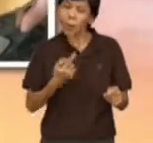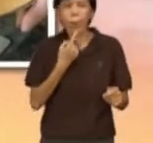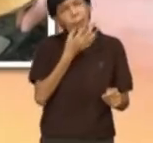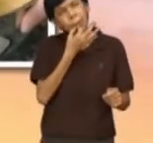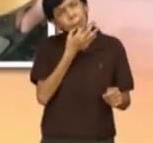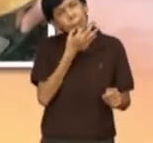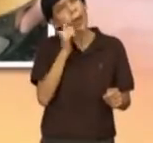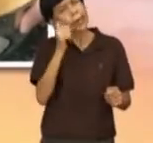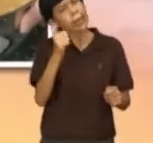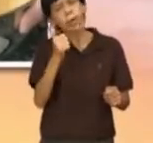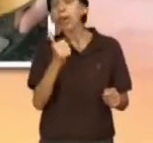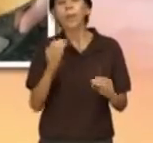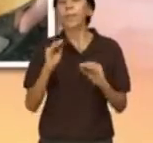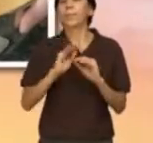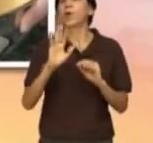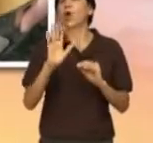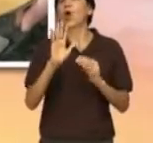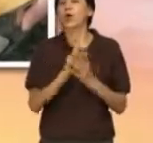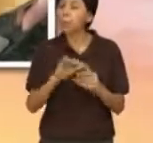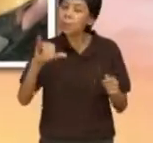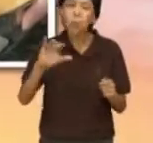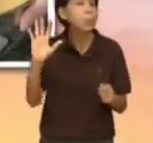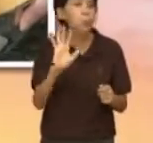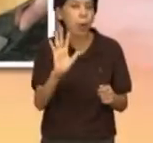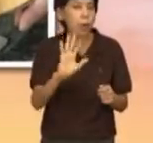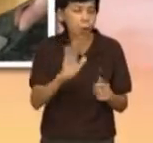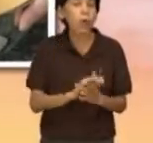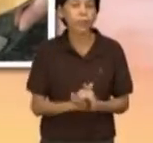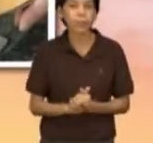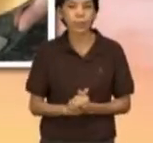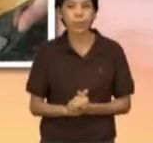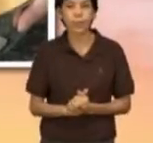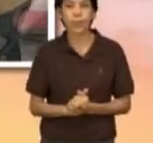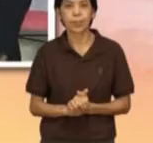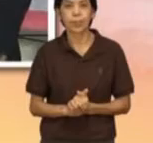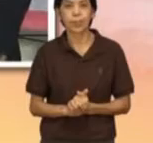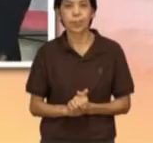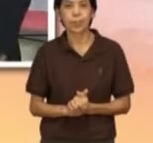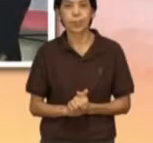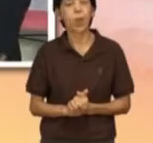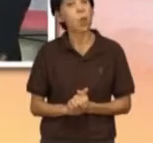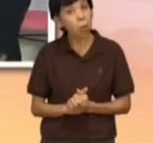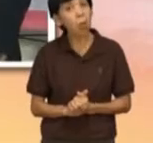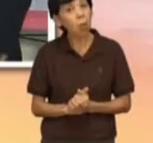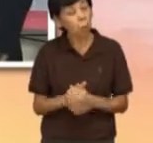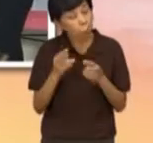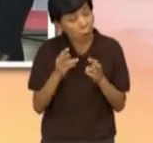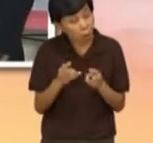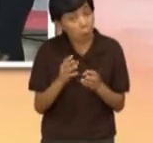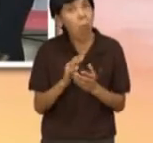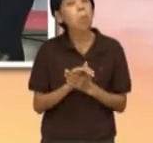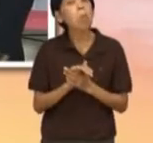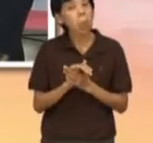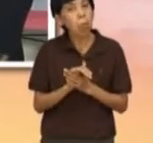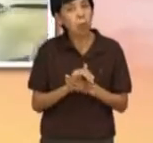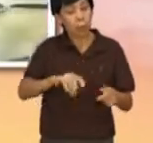พอได้ที่แล้วไม่ต้องปรุงอะไรเลย ก็ไม่ต้องใส่น้ำปลานะคะ ไม่ต้องใส ่อ๋อนี่ก็ถือว่าเป็นเคล็ดลับเหมือนกัน